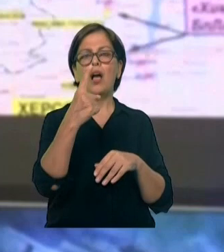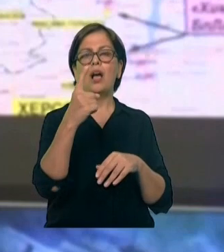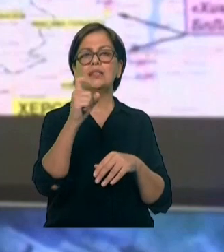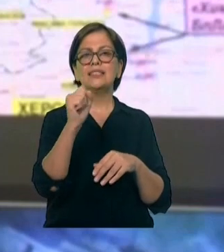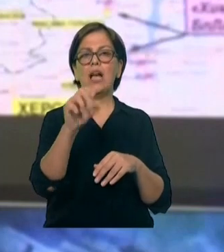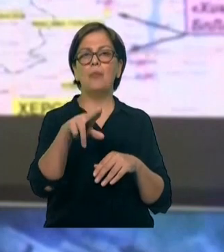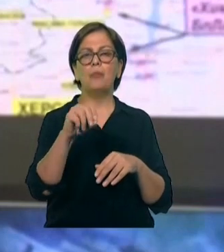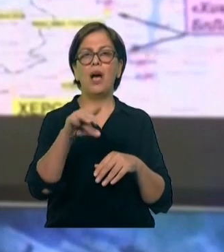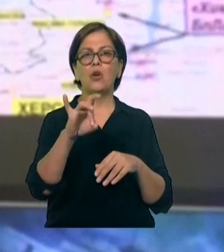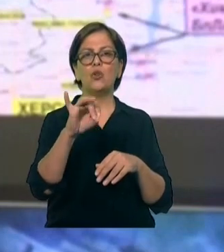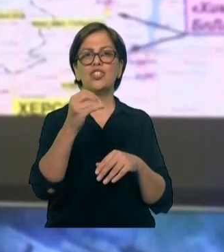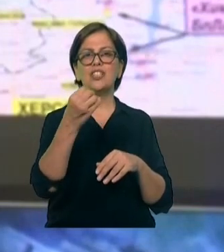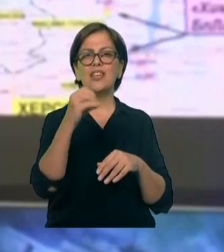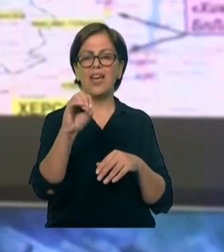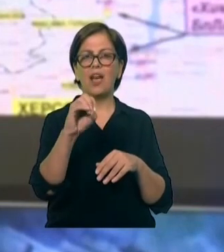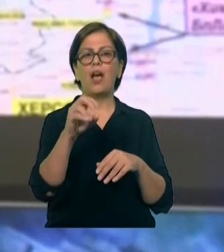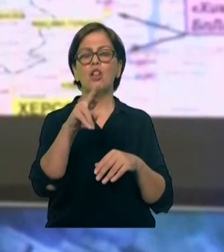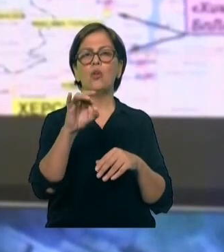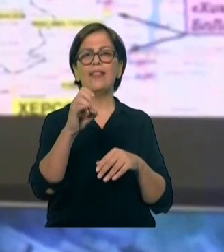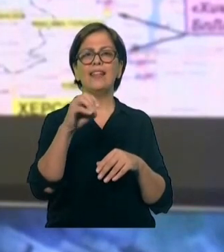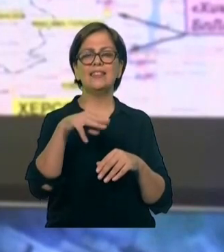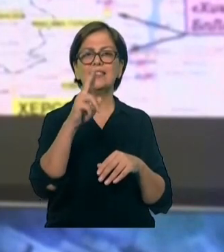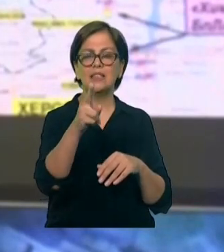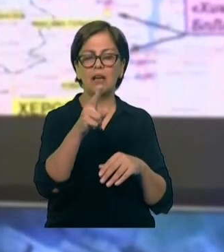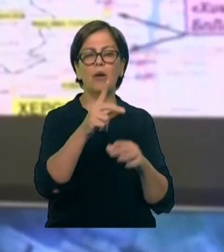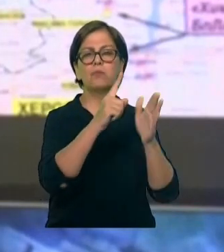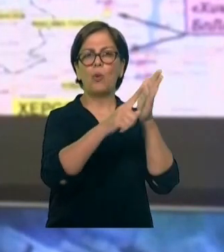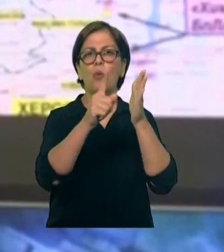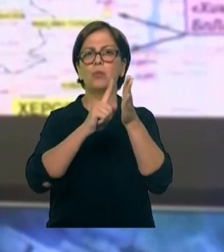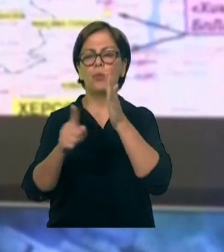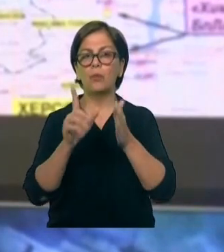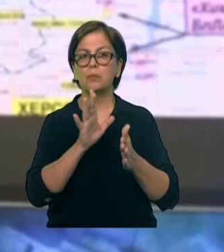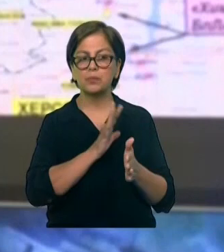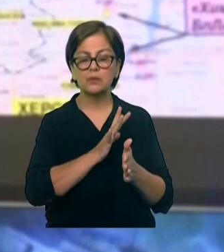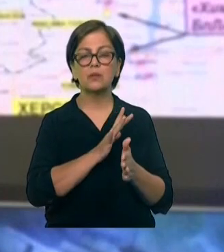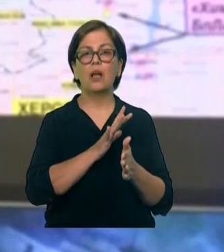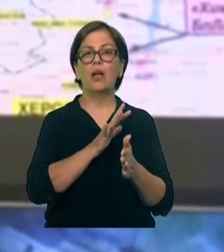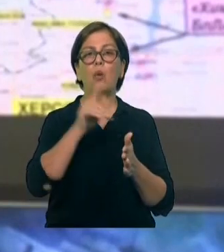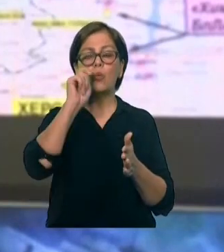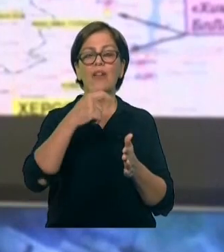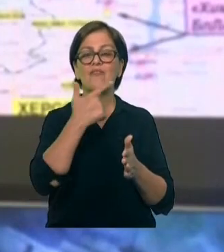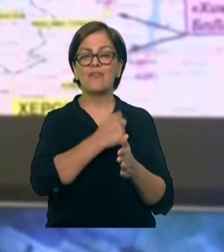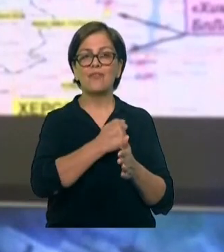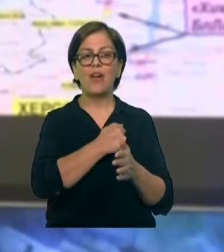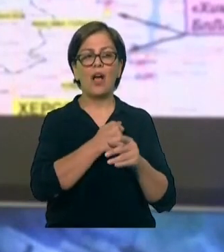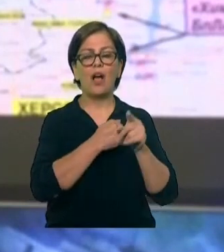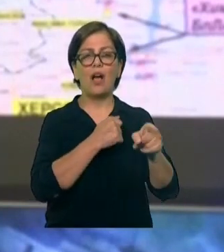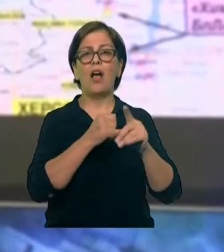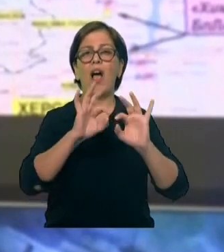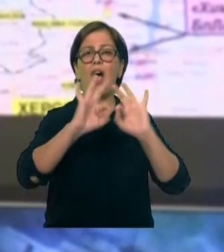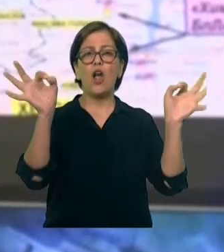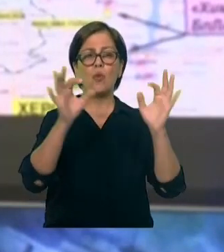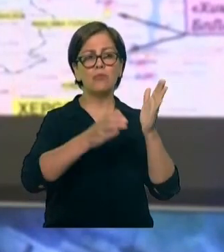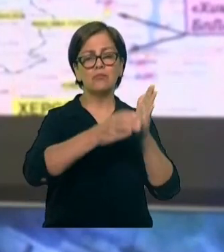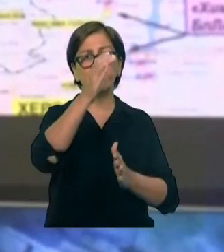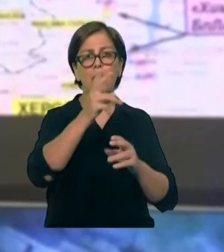Çervonye Yar qəsəbəsində, digəri Donetskdə vurulub. Avqustun 28-də Ukrayna hərbiçiləri stansiyanın ərazisinə zərbələr endirmək üçün